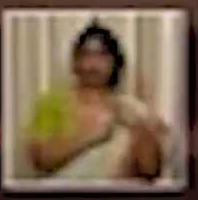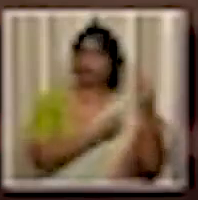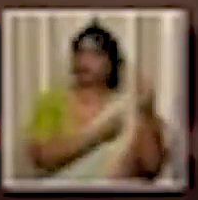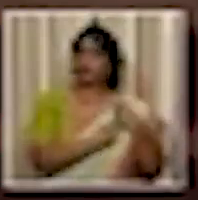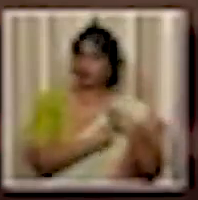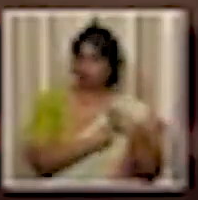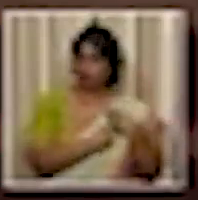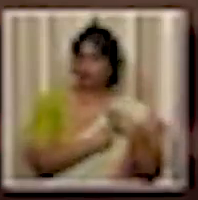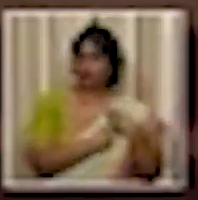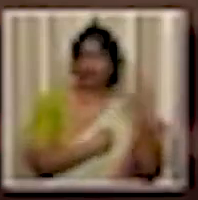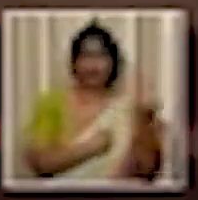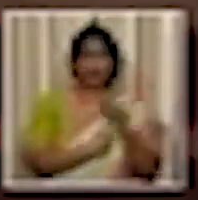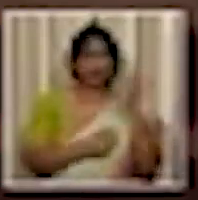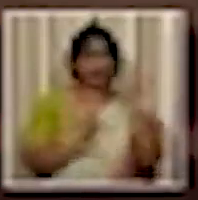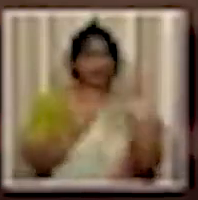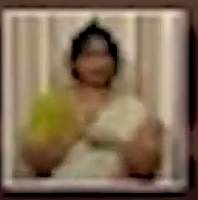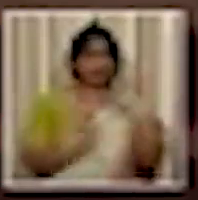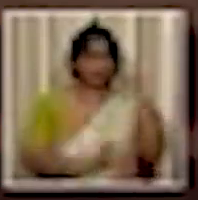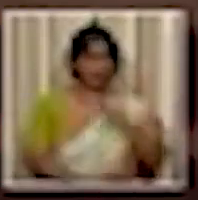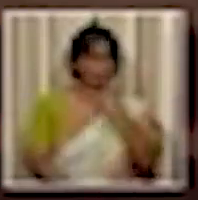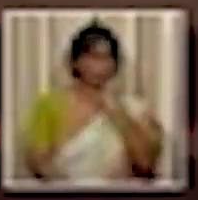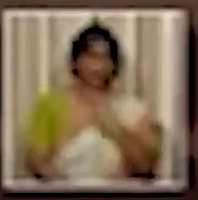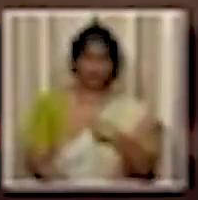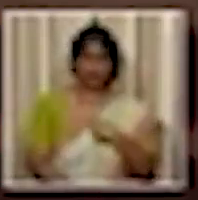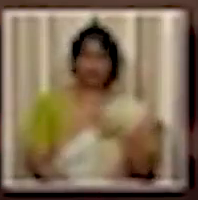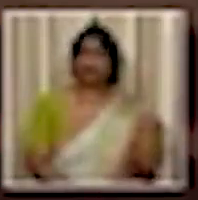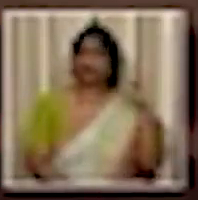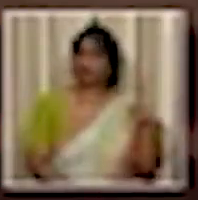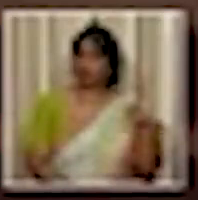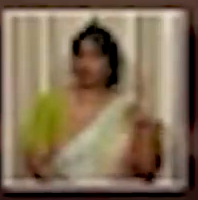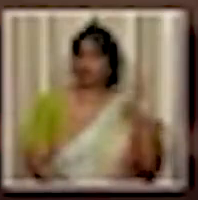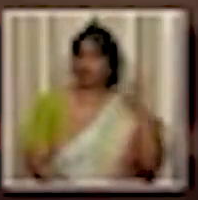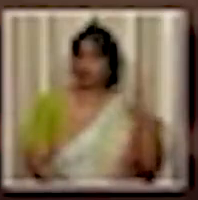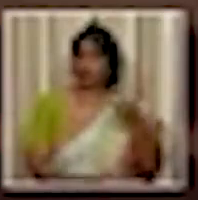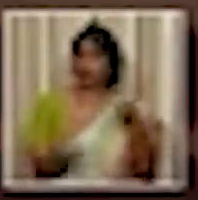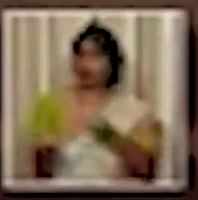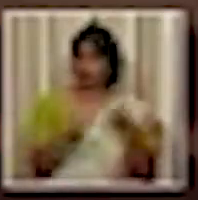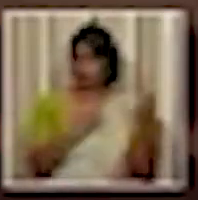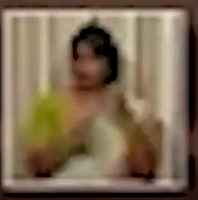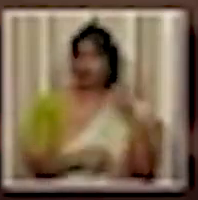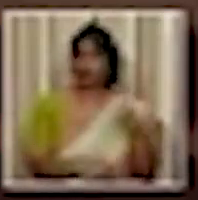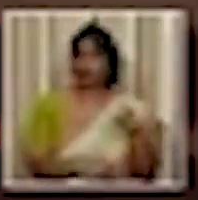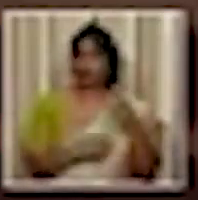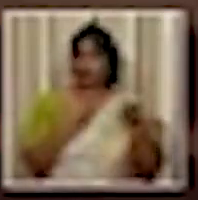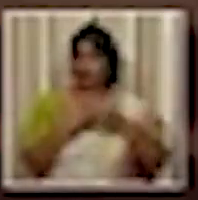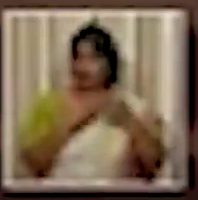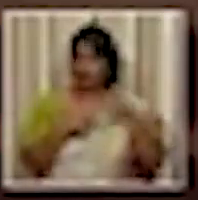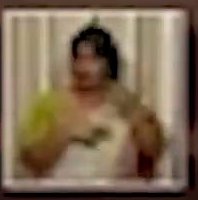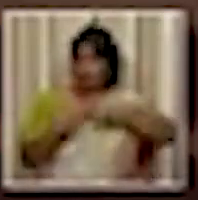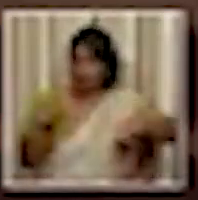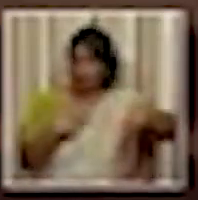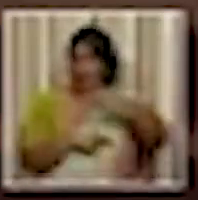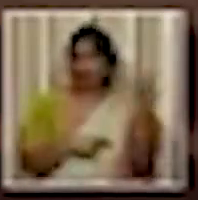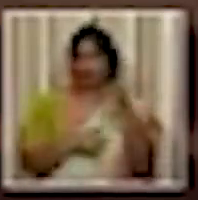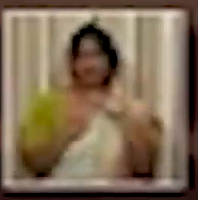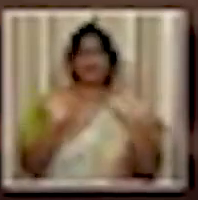කිව්වේ ගල් 150,000 ඔබතුමා කිව්වට එතන ඒගොල්ලන්ට ඉවත් කරන්න පුළුවන් වෙන්නේ අර ඉදිකිරීම කරන ප්‍රමාණය තුල ගල්